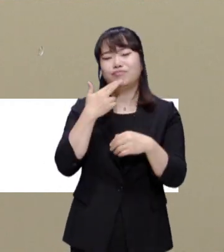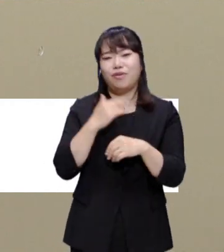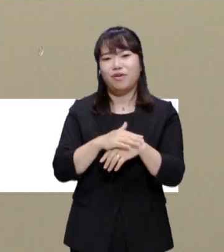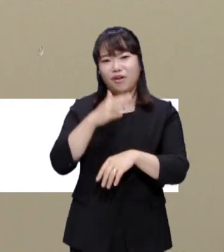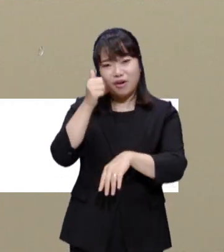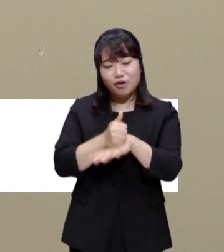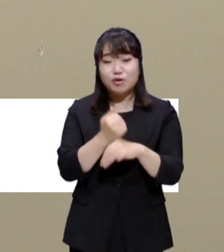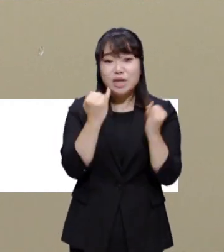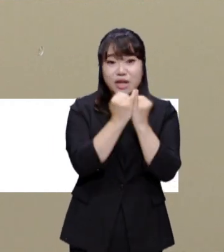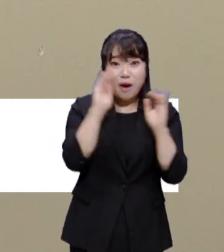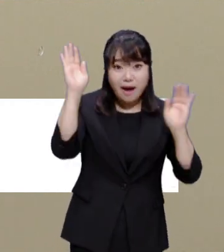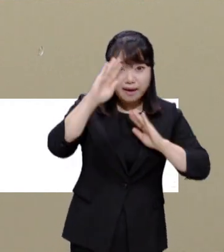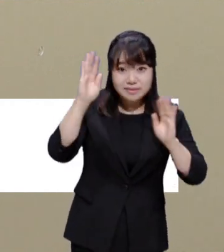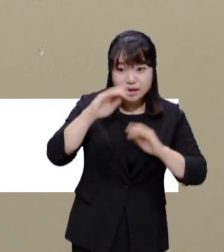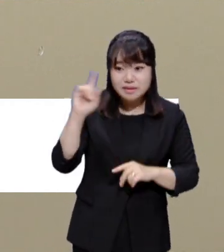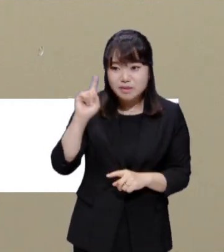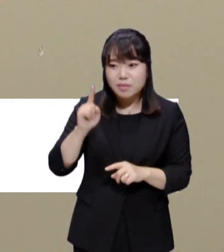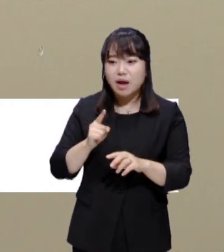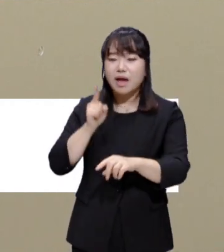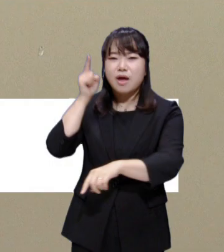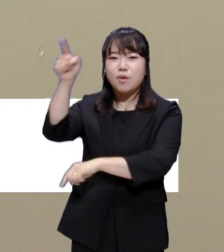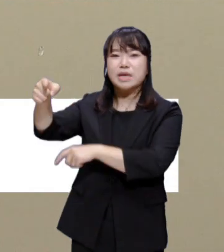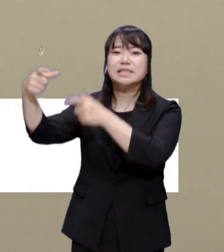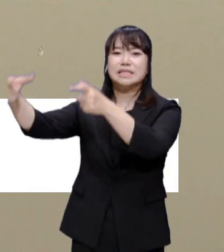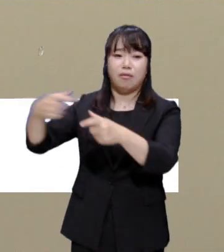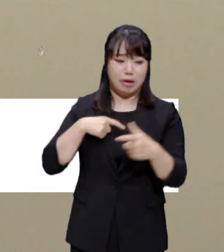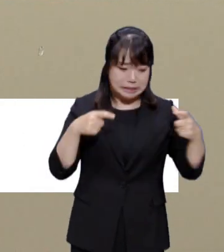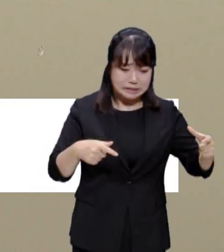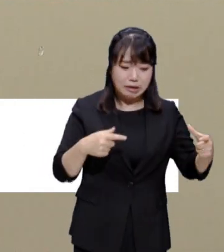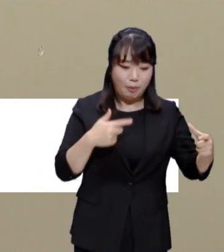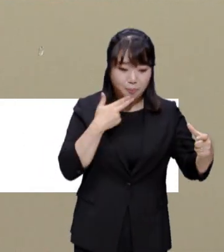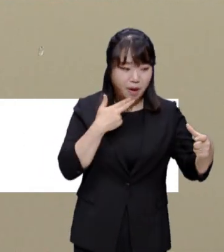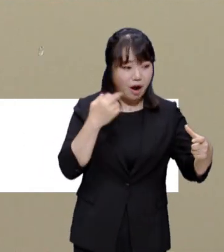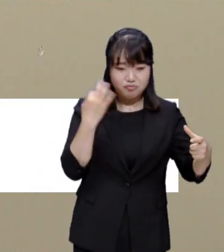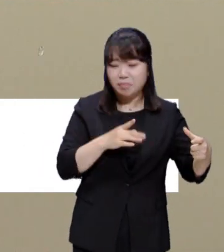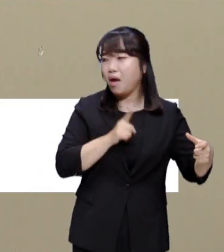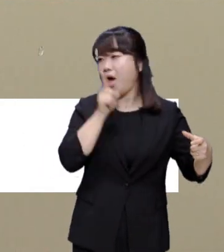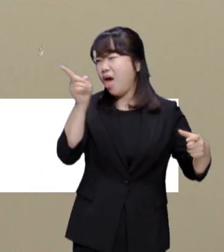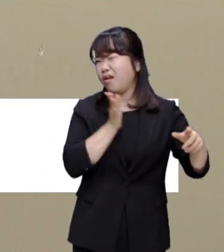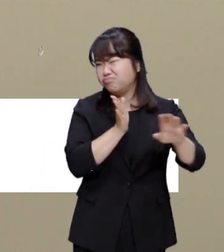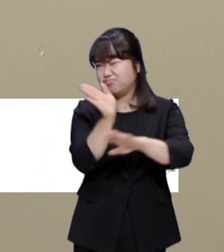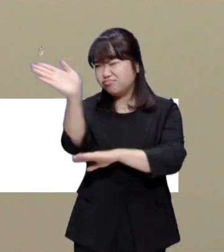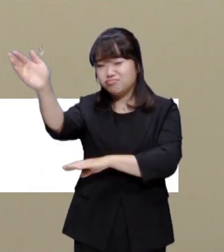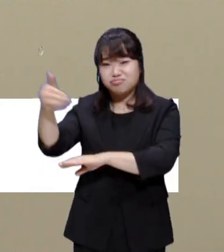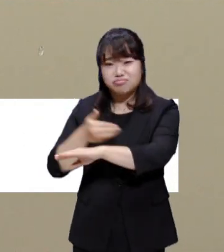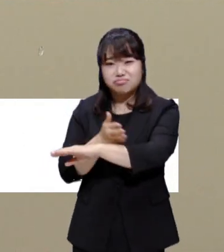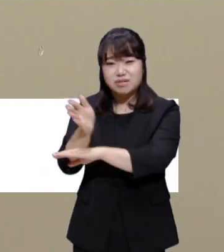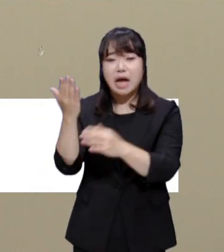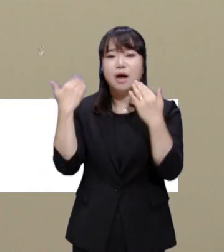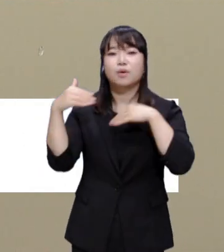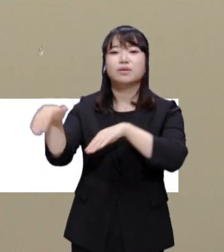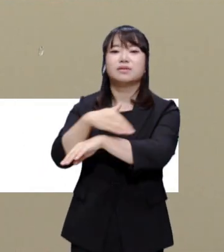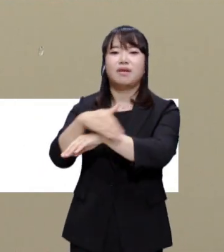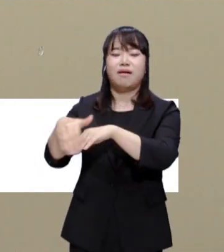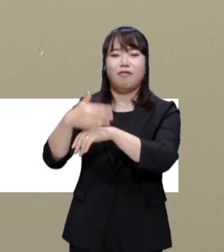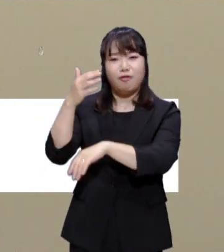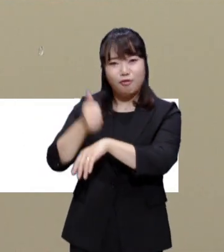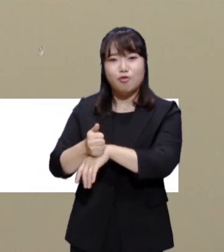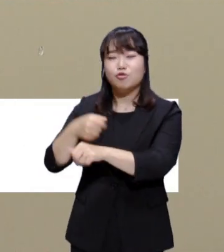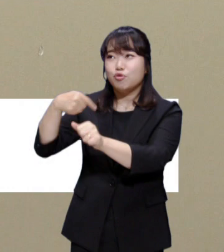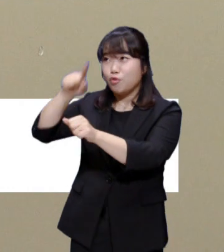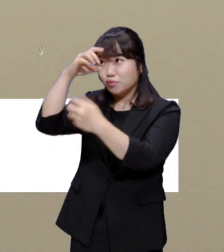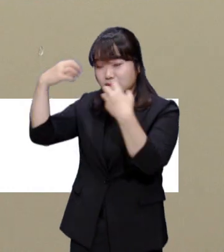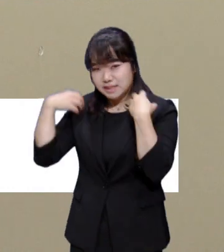보니까 이 여학생들이 이제 타 지역으로 원거리 통학을 합니다. 그러다 보니까 교육청하고